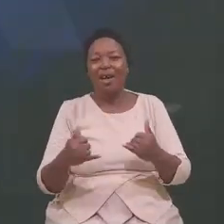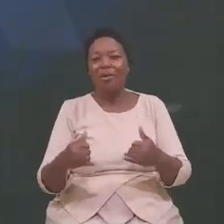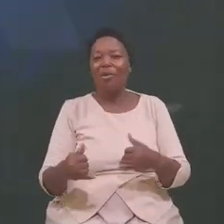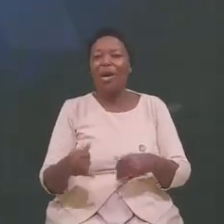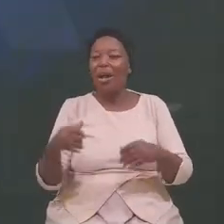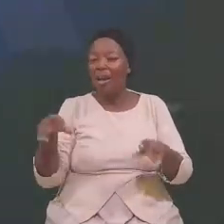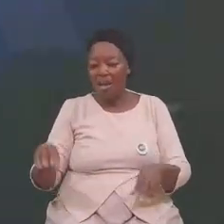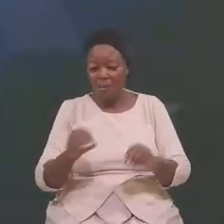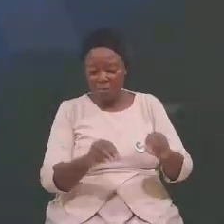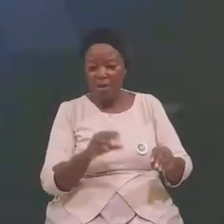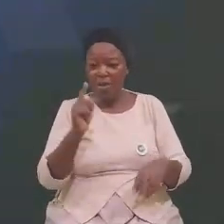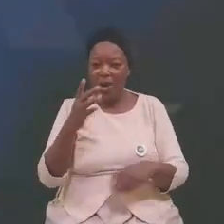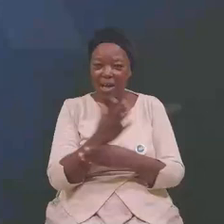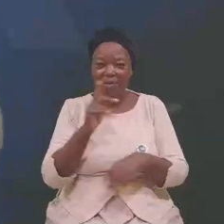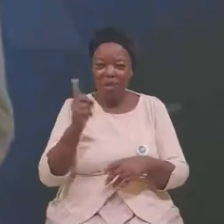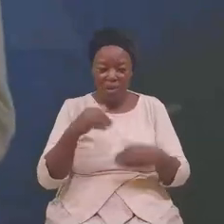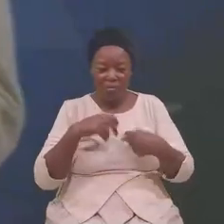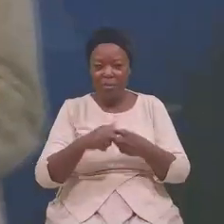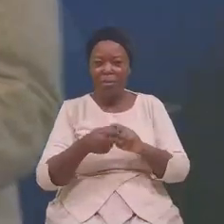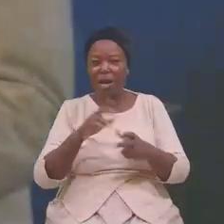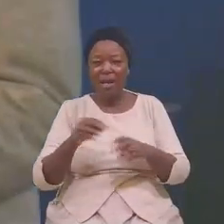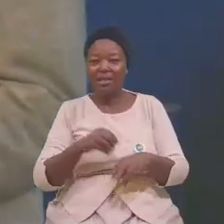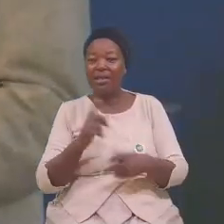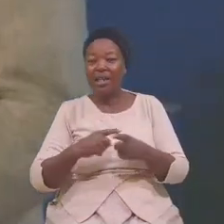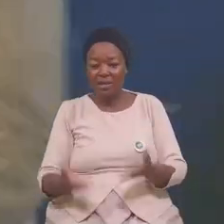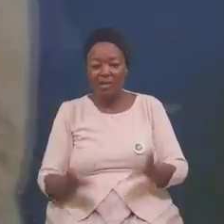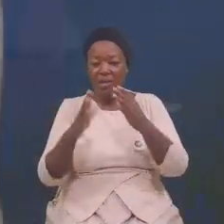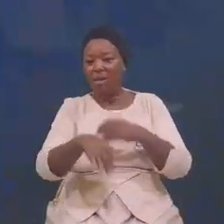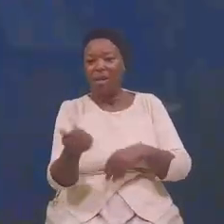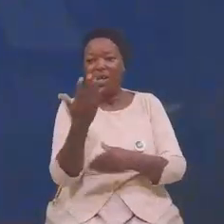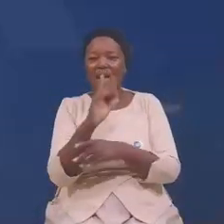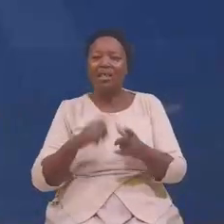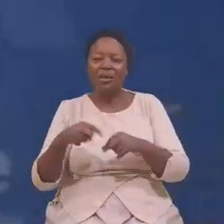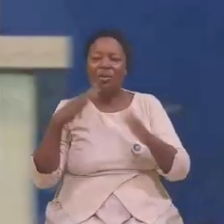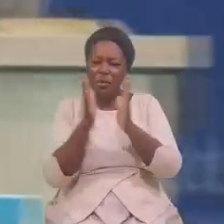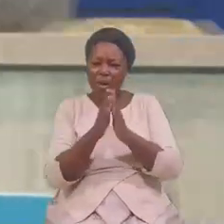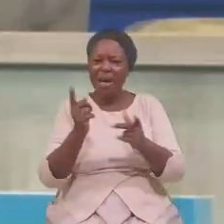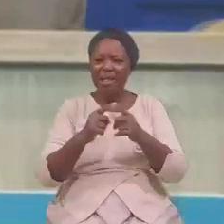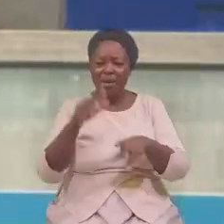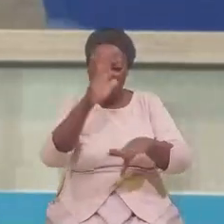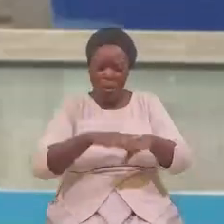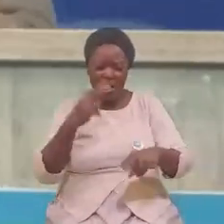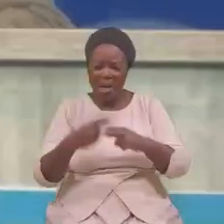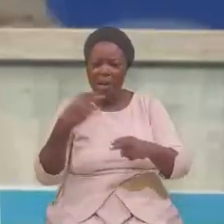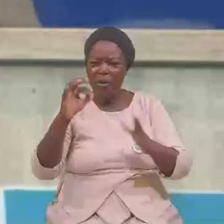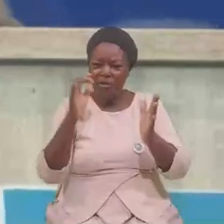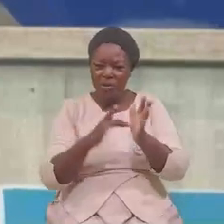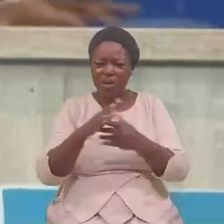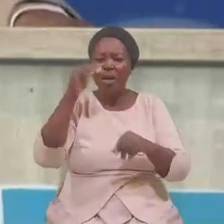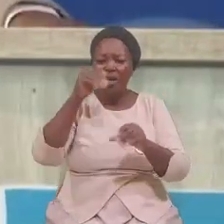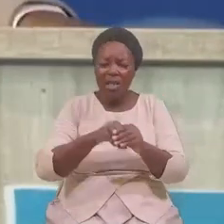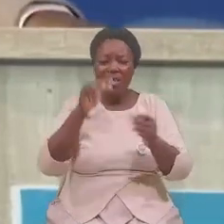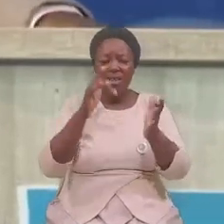j'ai levé l'autre main. Et nous avons prié. Et j'ai mentionné au nom de Jésus.